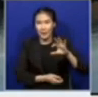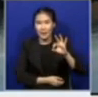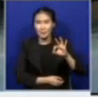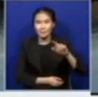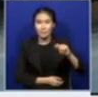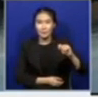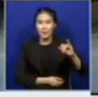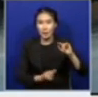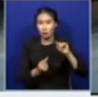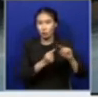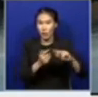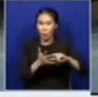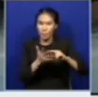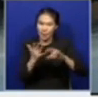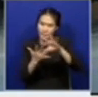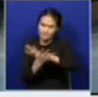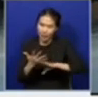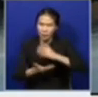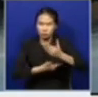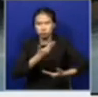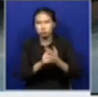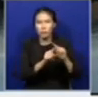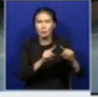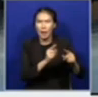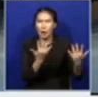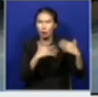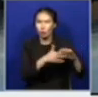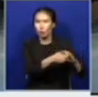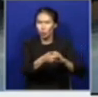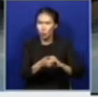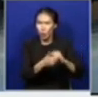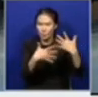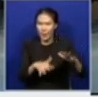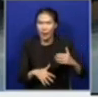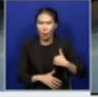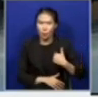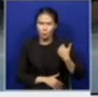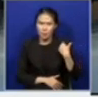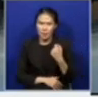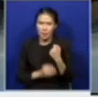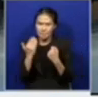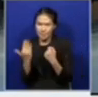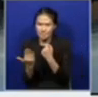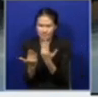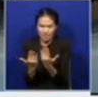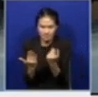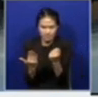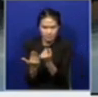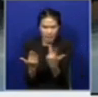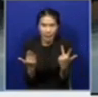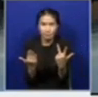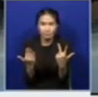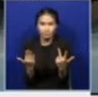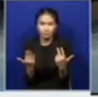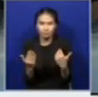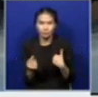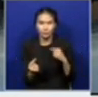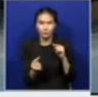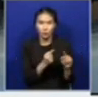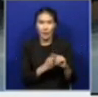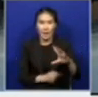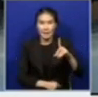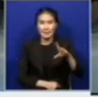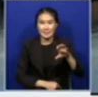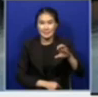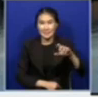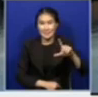เซียนร่วมกันกับไทยอยู่แล้วโดยเฉพาะประเทศออสเตรเลียนิวซีแลนด์แล้วก็ญี่ปุ่นค่ะมีความตกลงเสรี